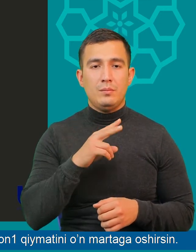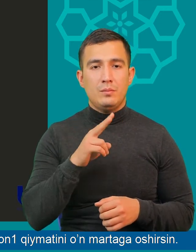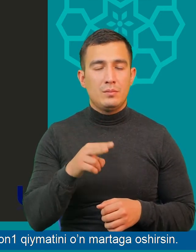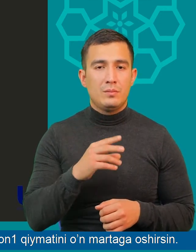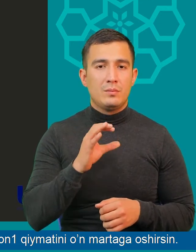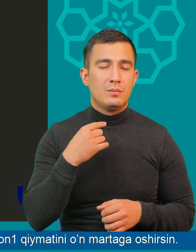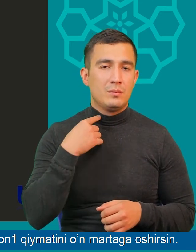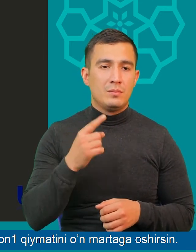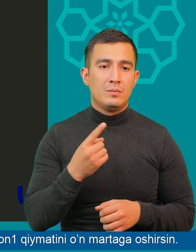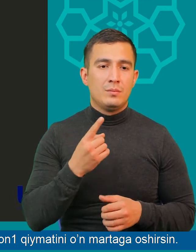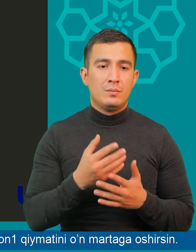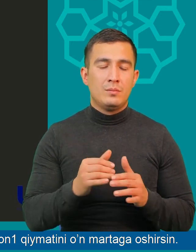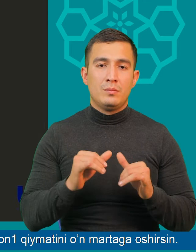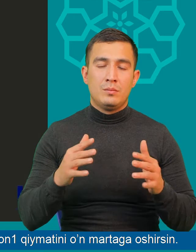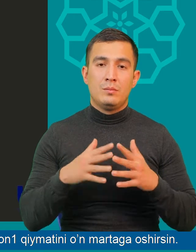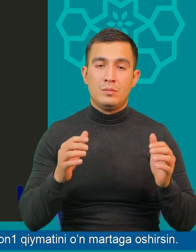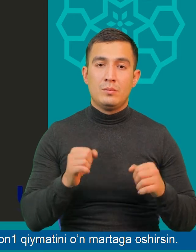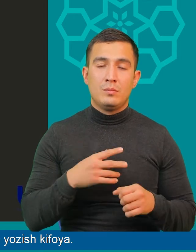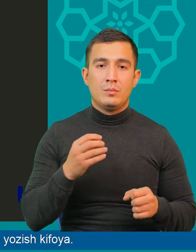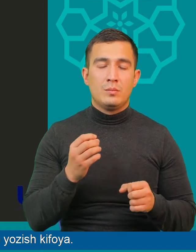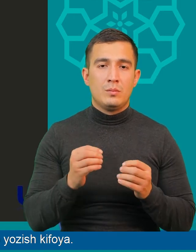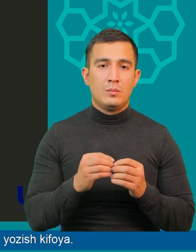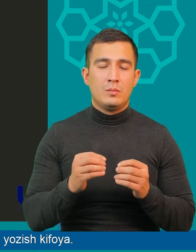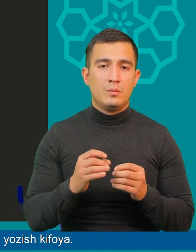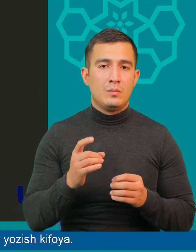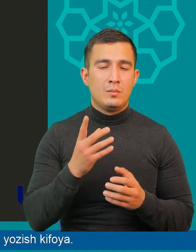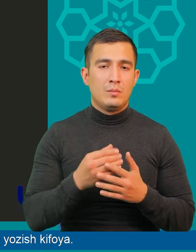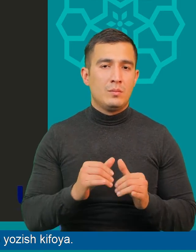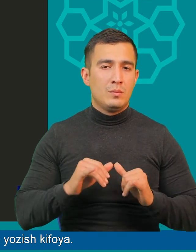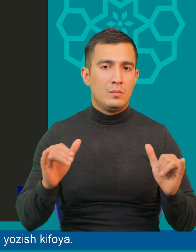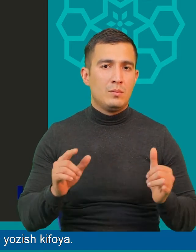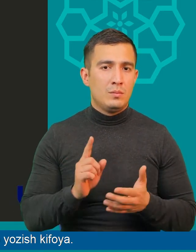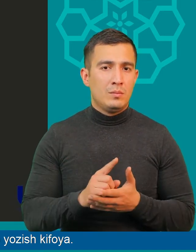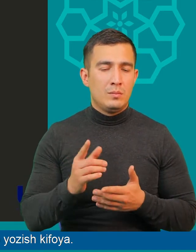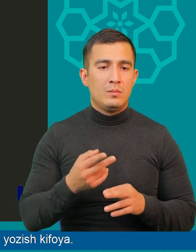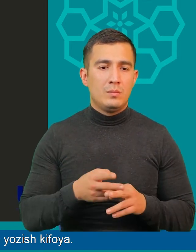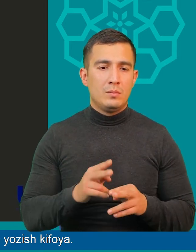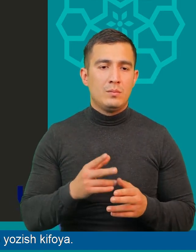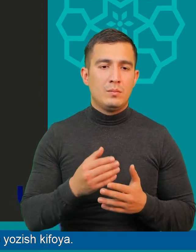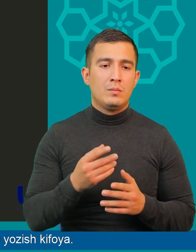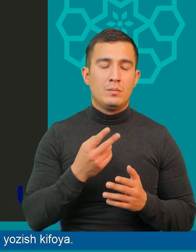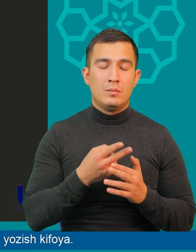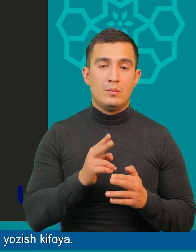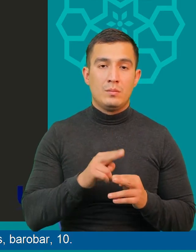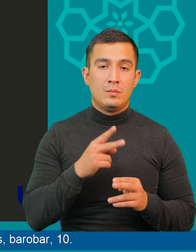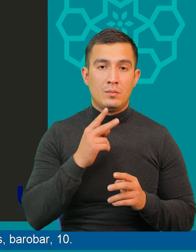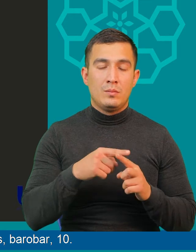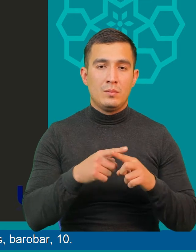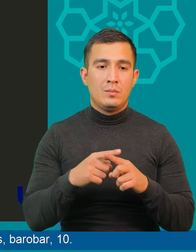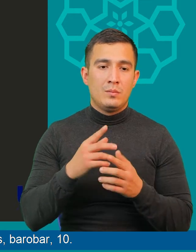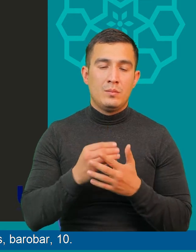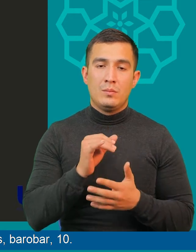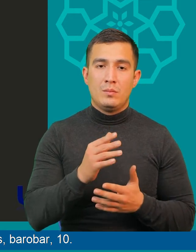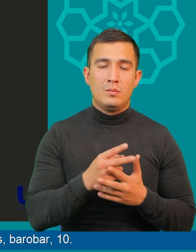dan katta bo'lsa, son 1 qiymatini 10 martaga oshirsin. Buning uchun son 1 pointer belgisi barobar 10 qilib yozish kifoya. Son 2